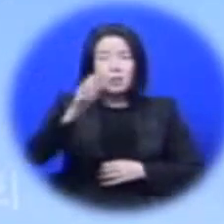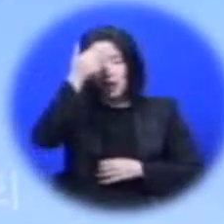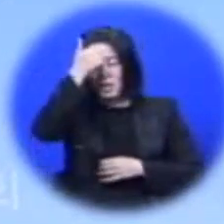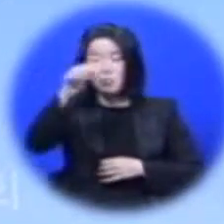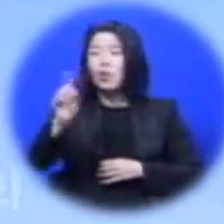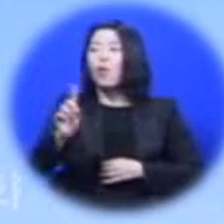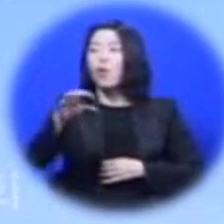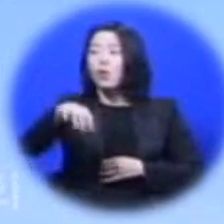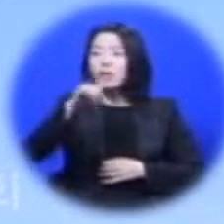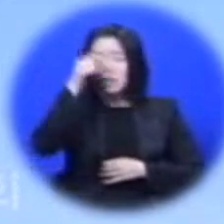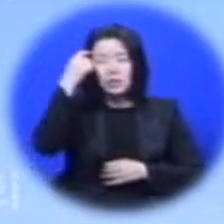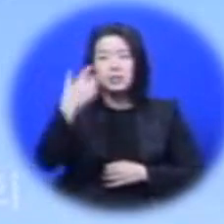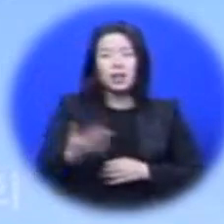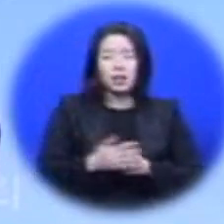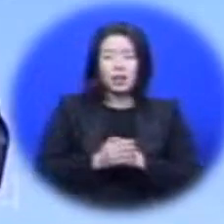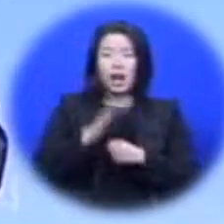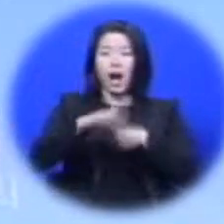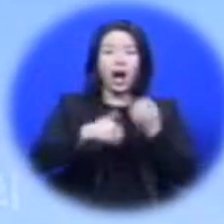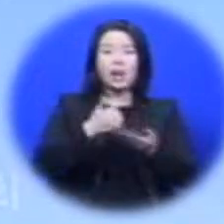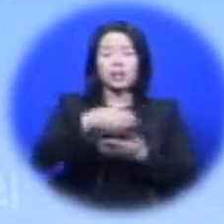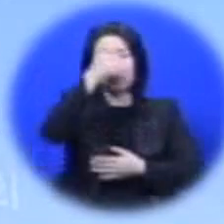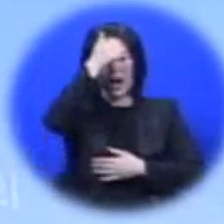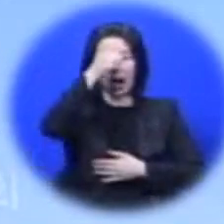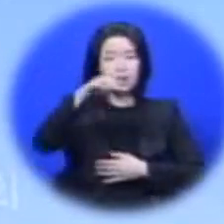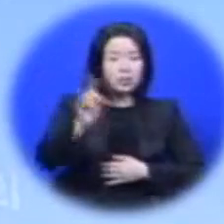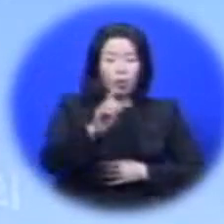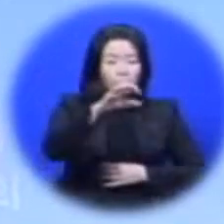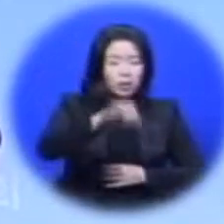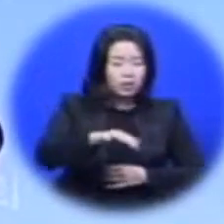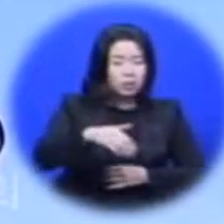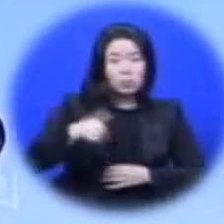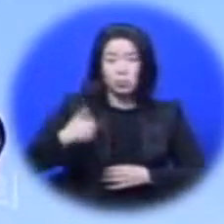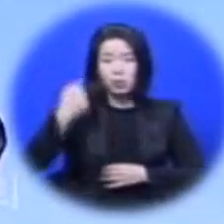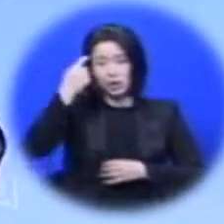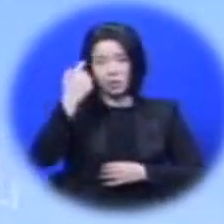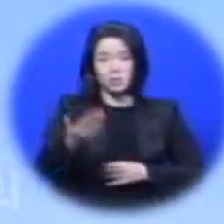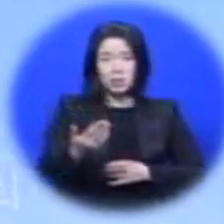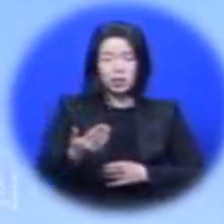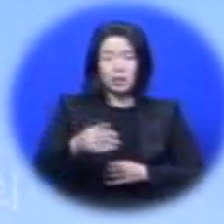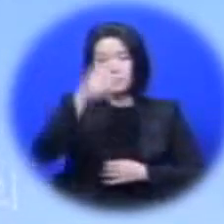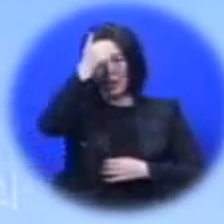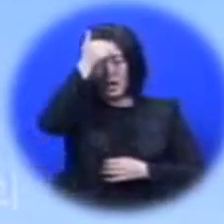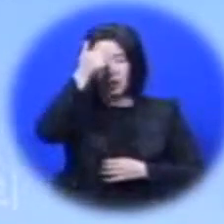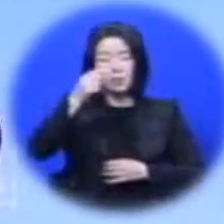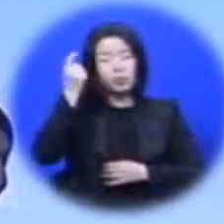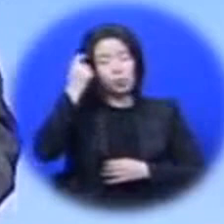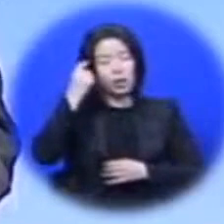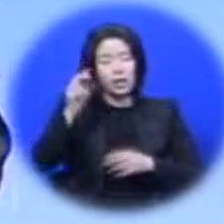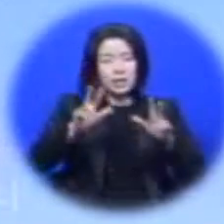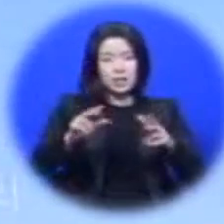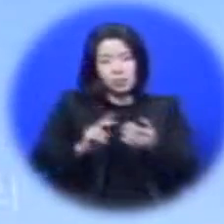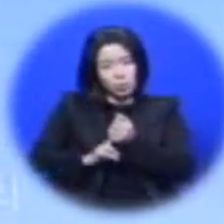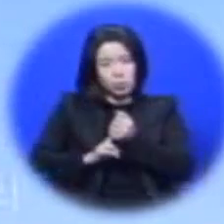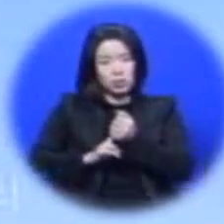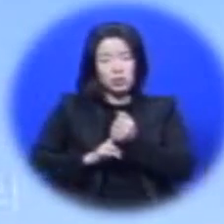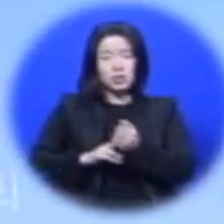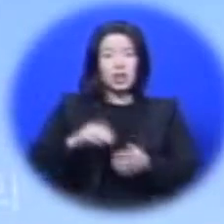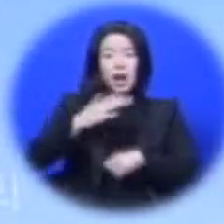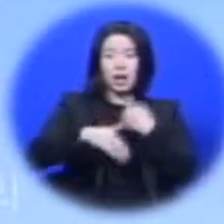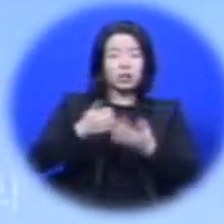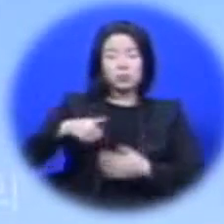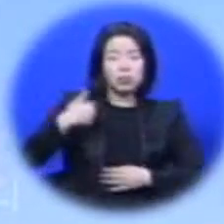있느냐? 아니, 하나님께서 아담이 어디 있는지 모르셨겠어요? 아담이 왜 지금 숨었는지 하나님이